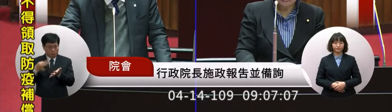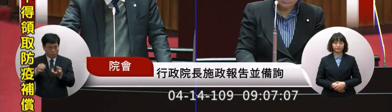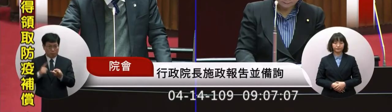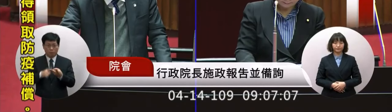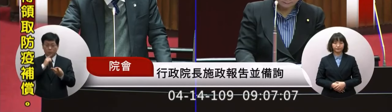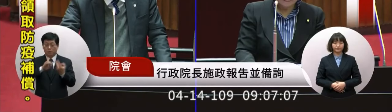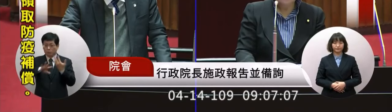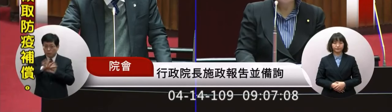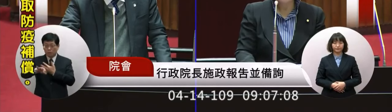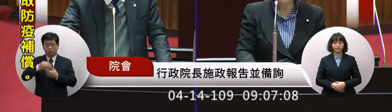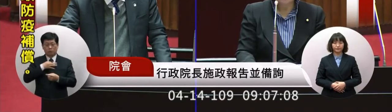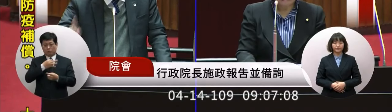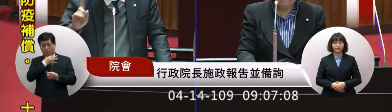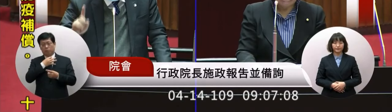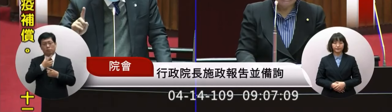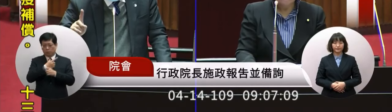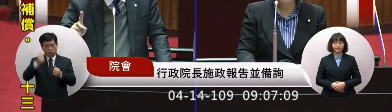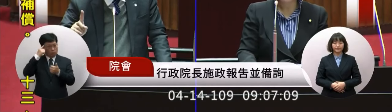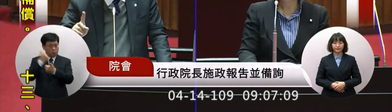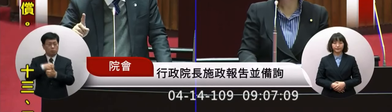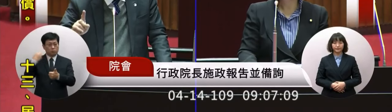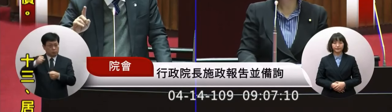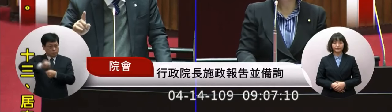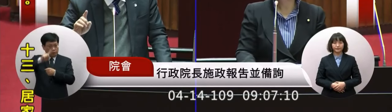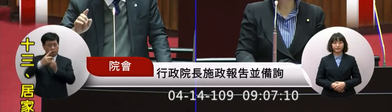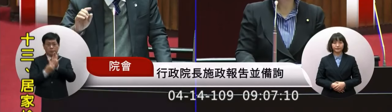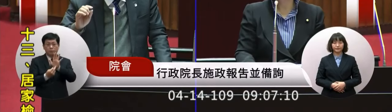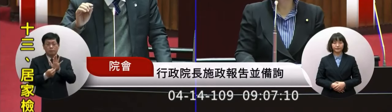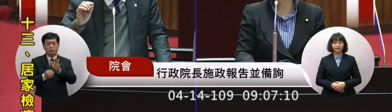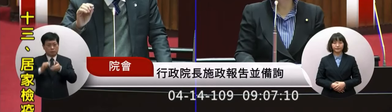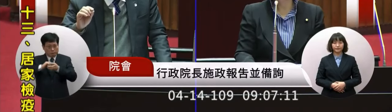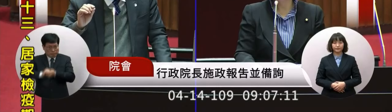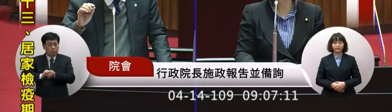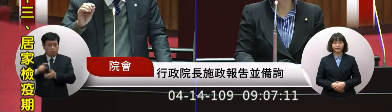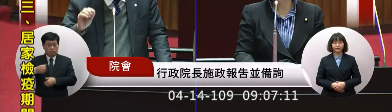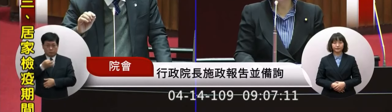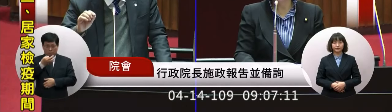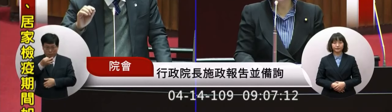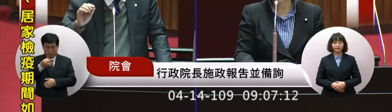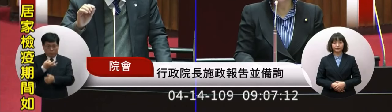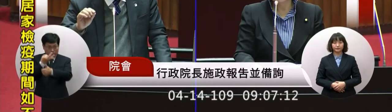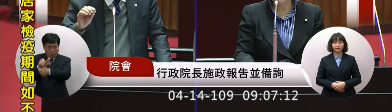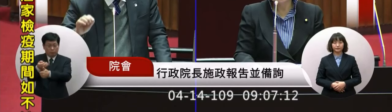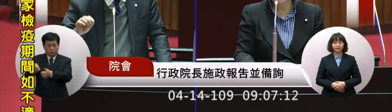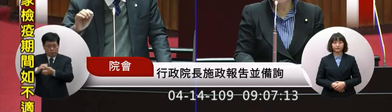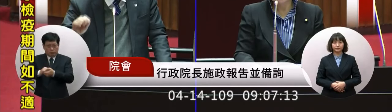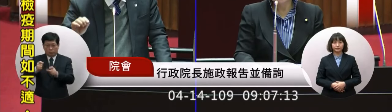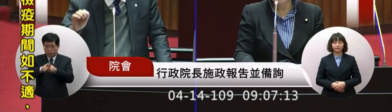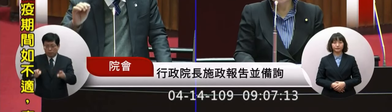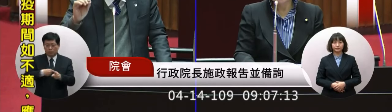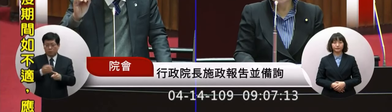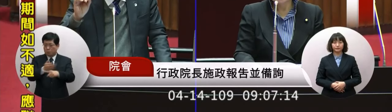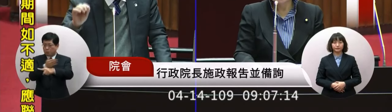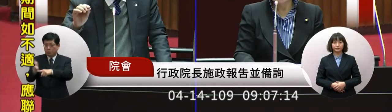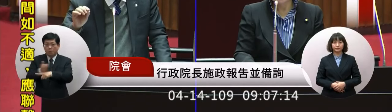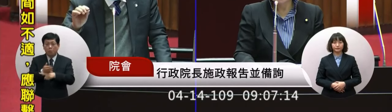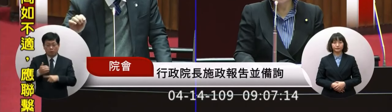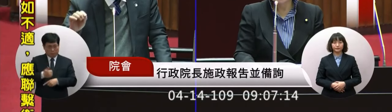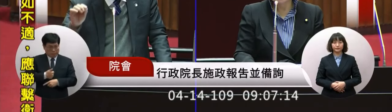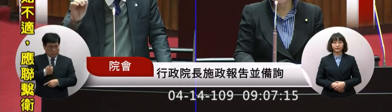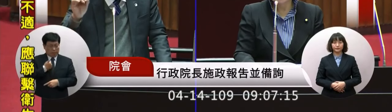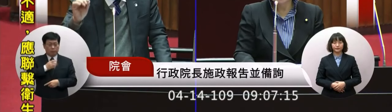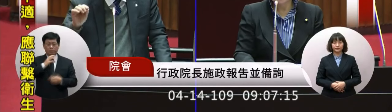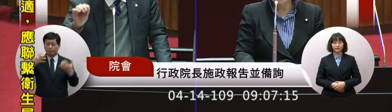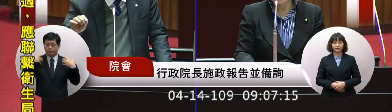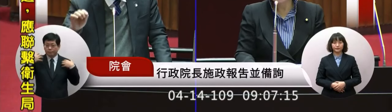他的纾困里面都有去考量，而且加注一个，绝对要把这个拿到的一些款项要公平合理的分配给真正